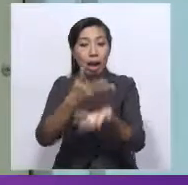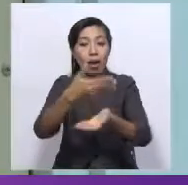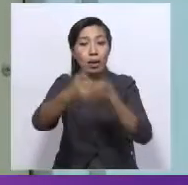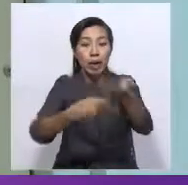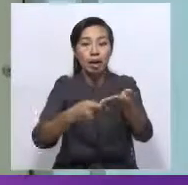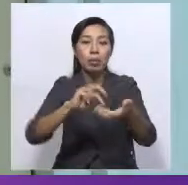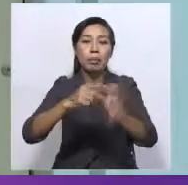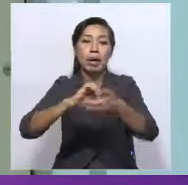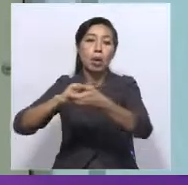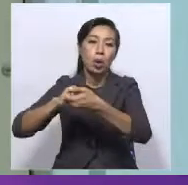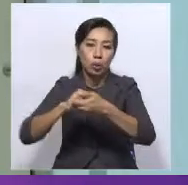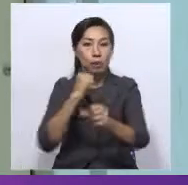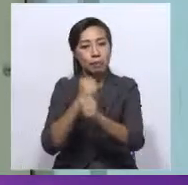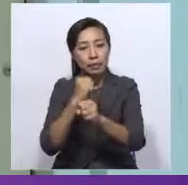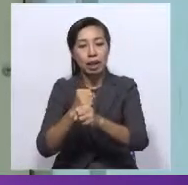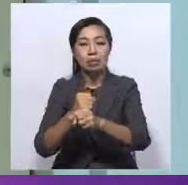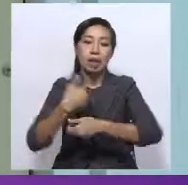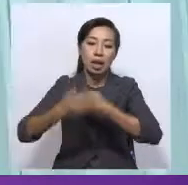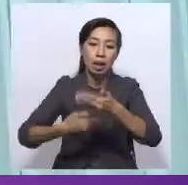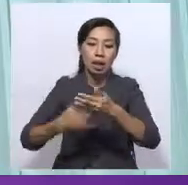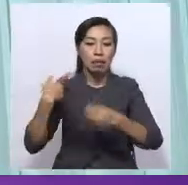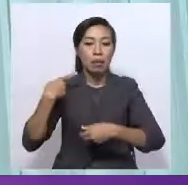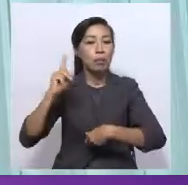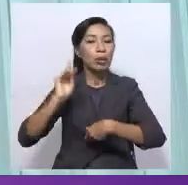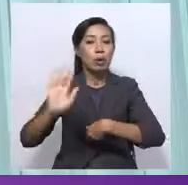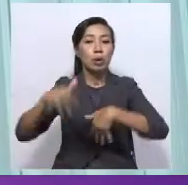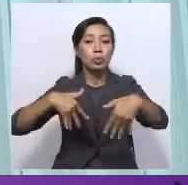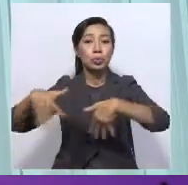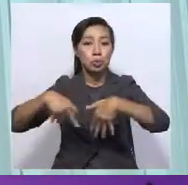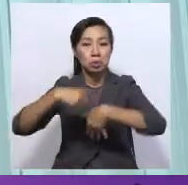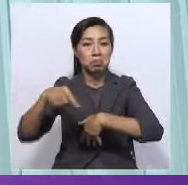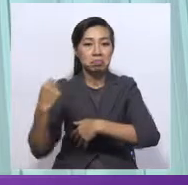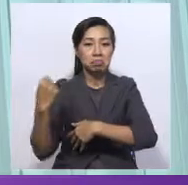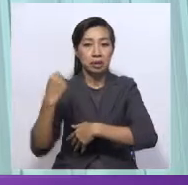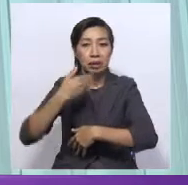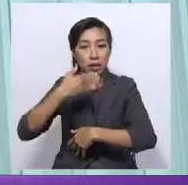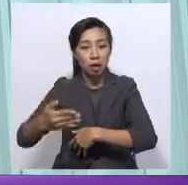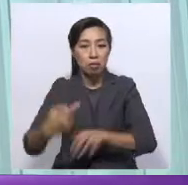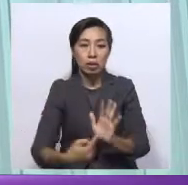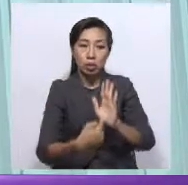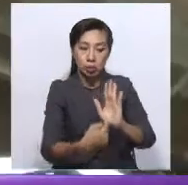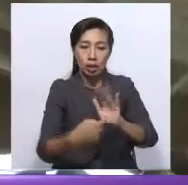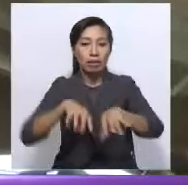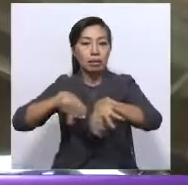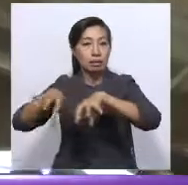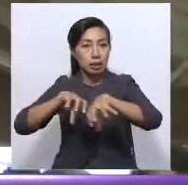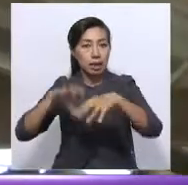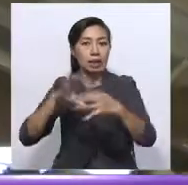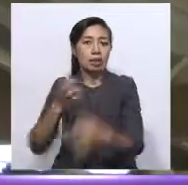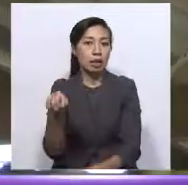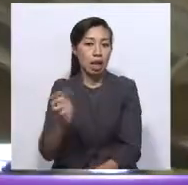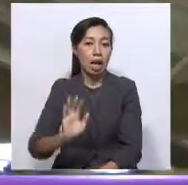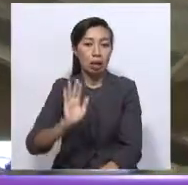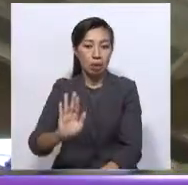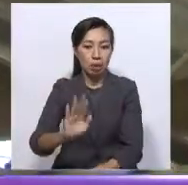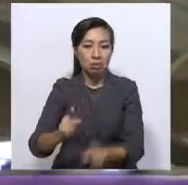มกันใช้สร้างประโยชน์ร่วมกันในชุมชนเกิดเป็นชุมชนเข้มแข็งยั่งยืนเป็นต้นแบบของการบริหารจัดการด้านข้าว